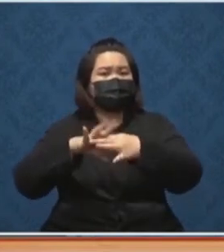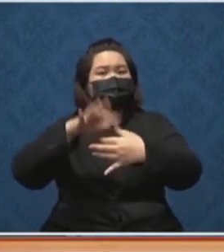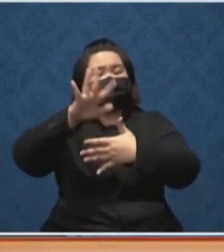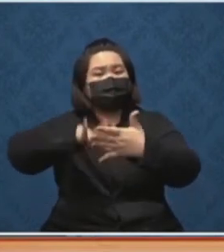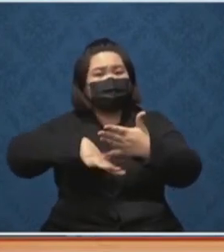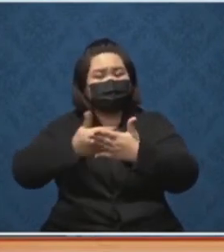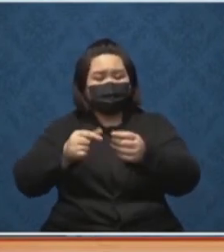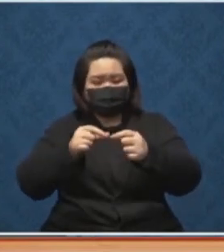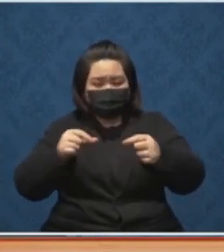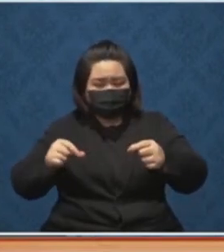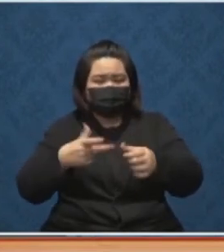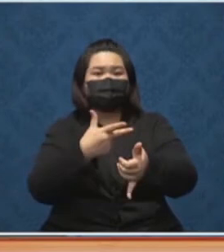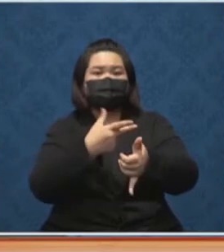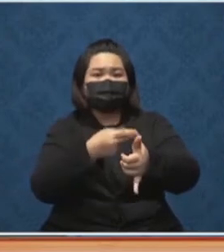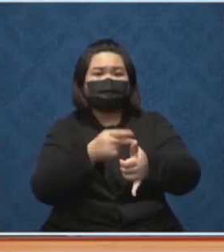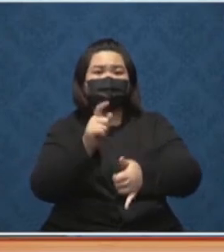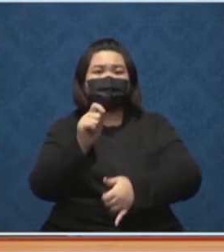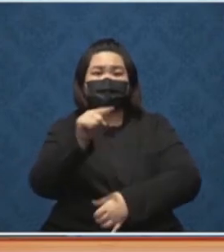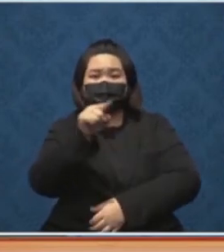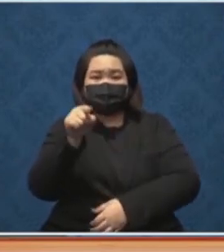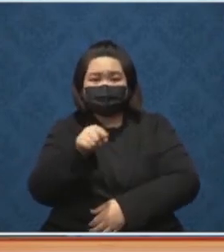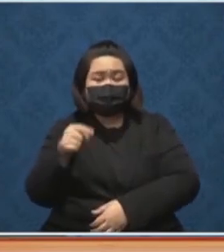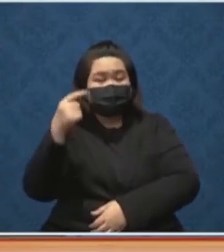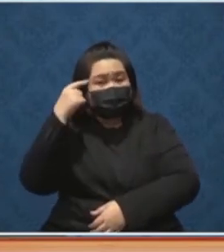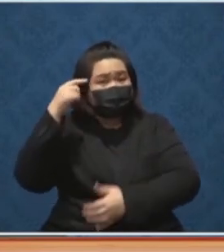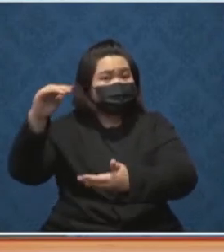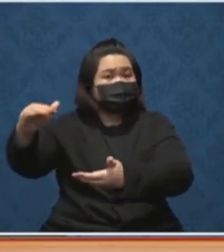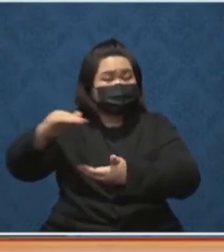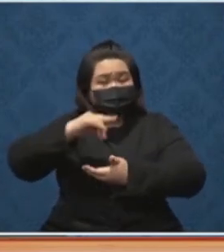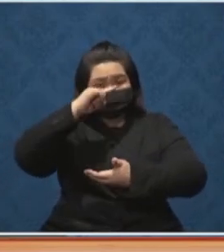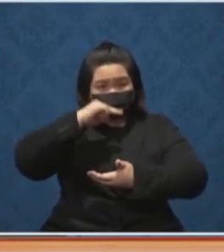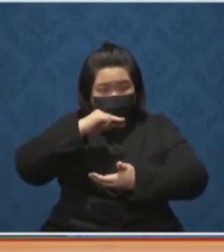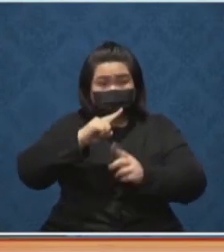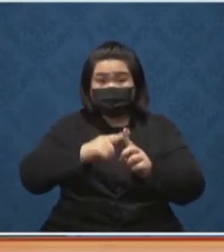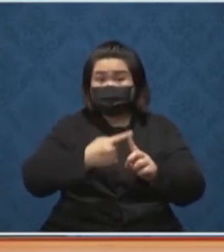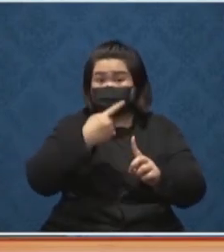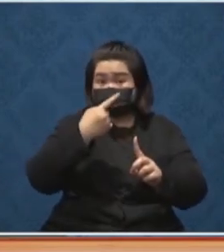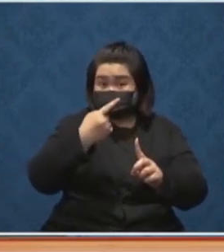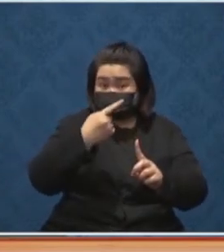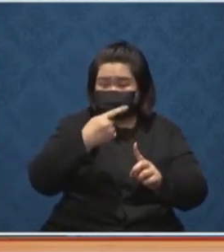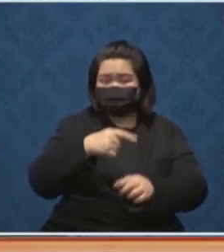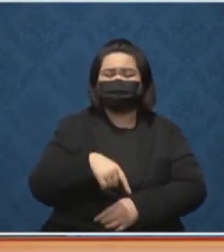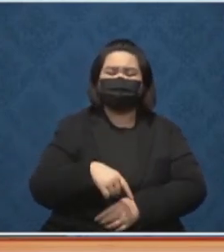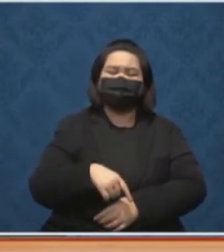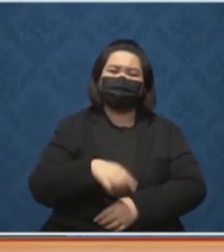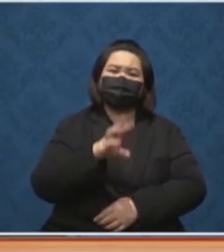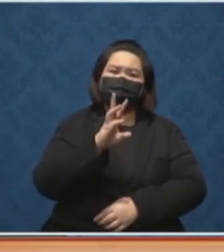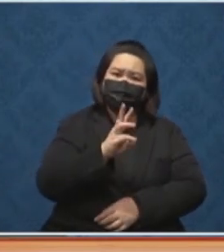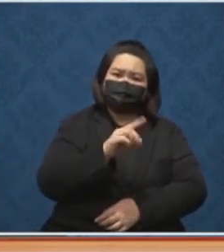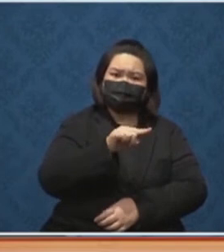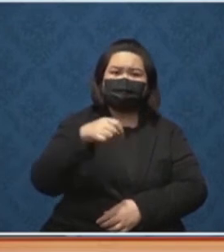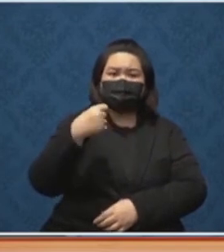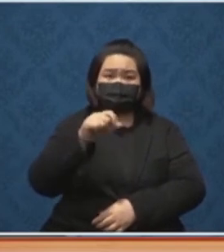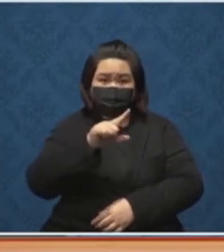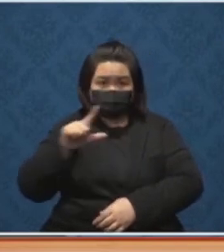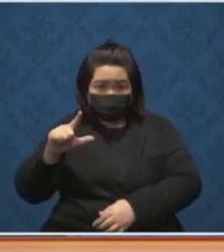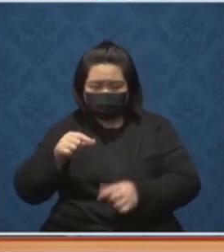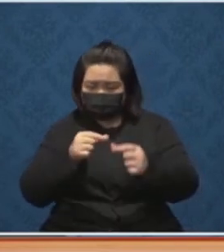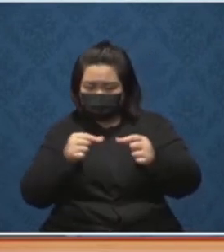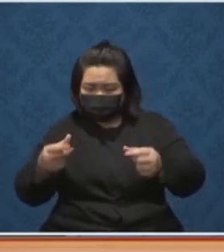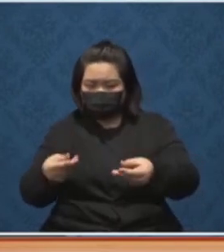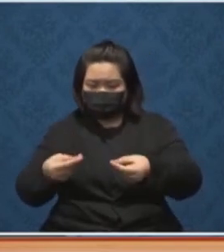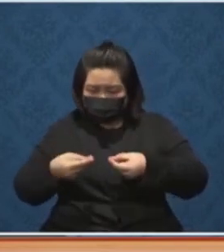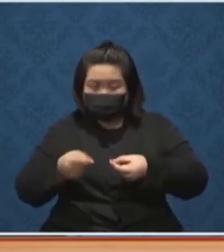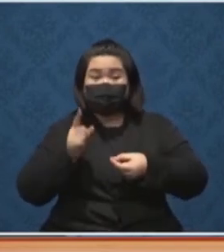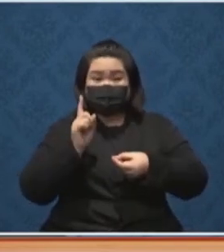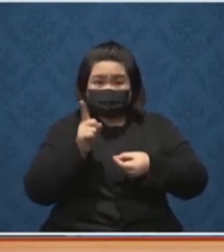่งมบวบซีน AstraZeneca ที่วจะส่งให้ประเทศไย เดีนละ 6-10 ล้านโสว่อาจจะไม่เป็คามจริ เพรสัญญาที่รัฐบ